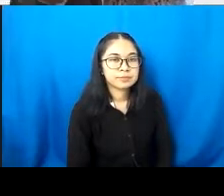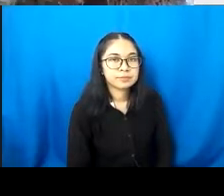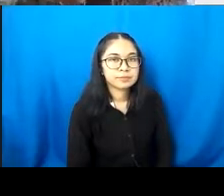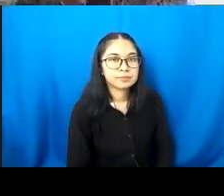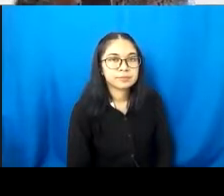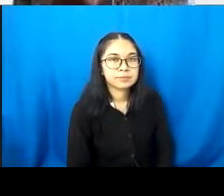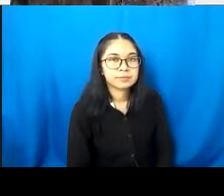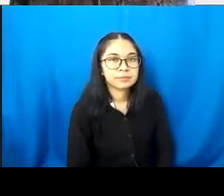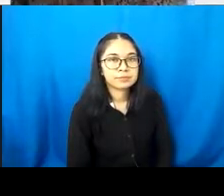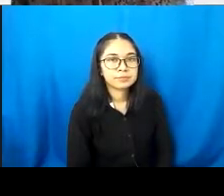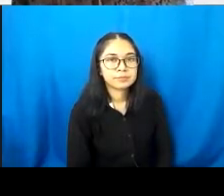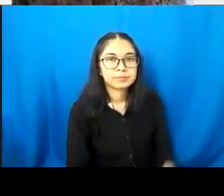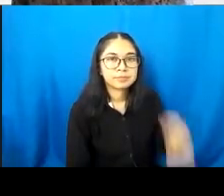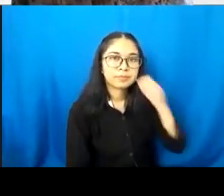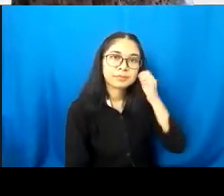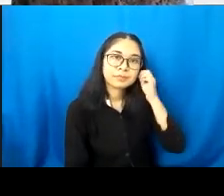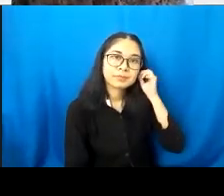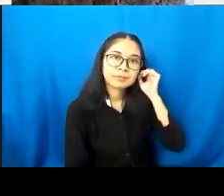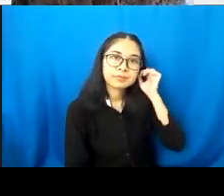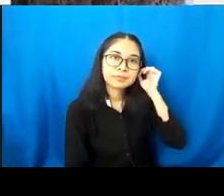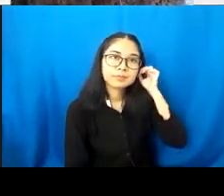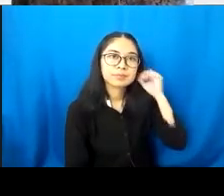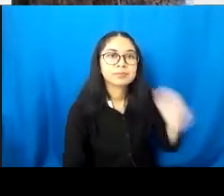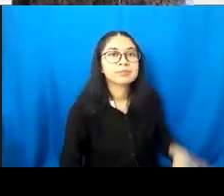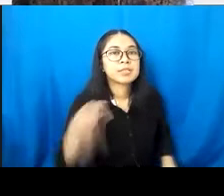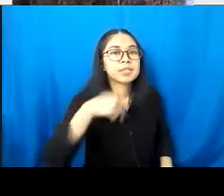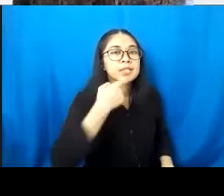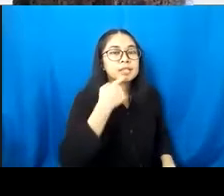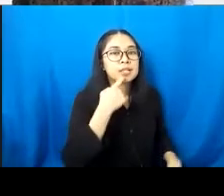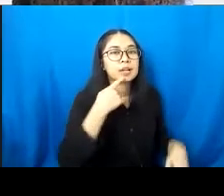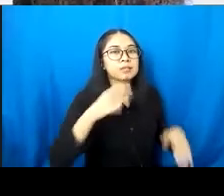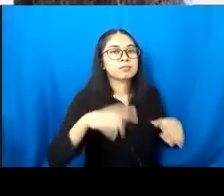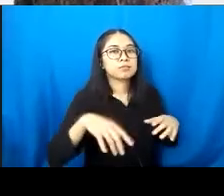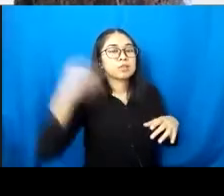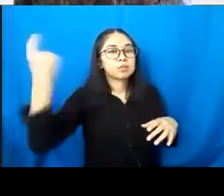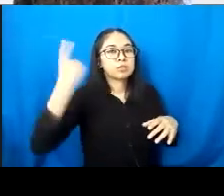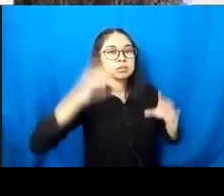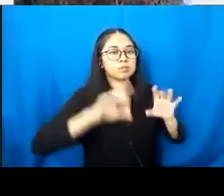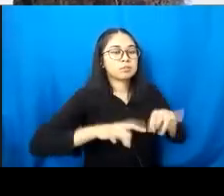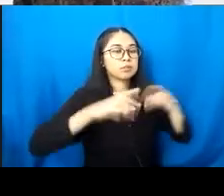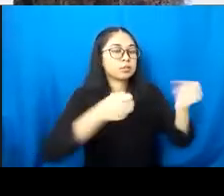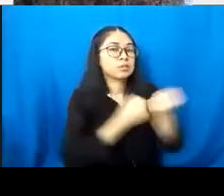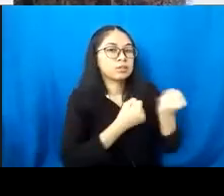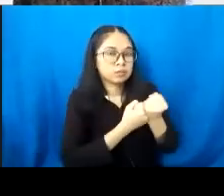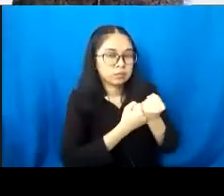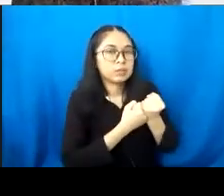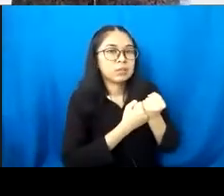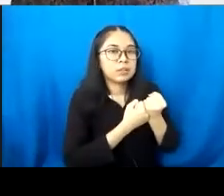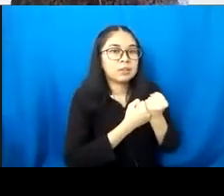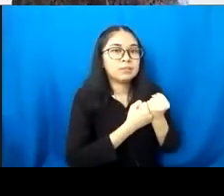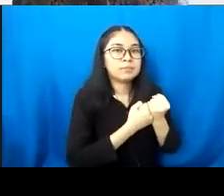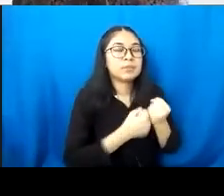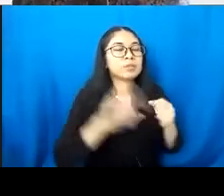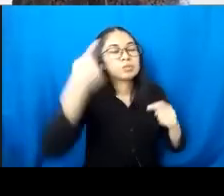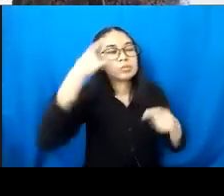Yes, certainly. This is about the Australian government's support for nutrition in Indonesia. Next slide, please.